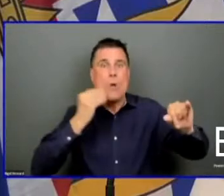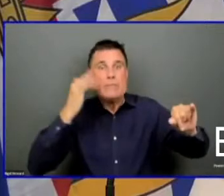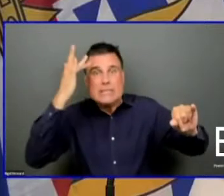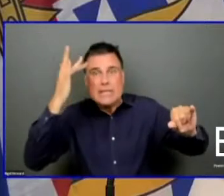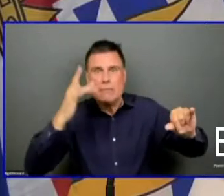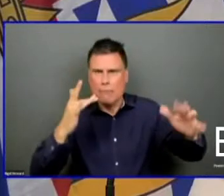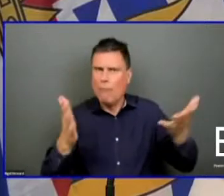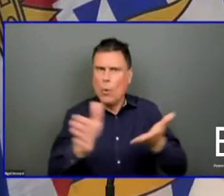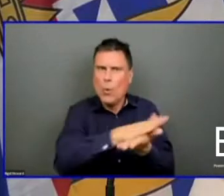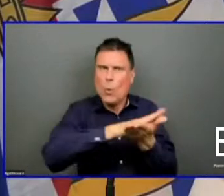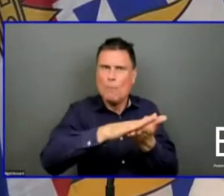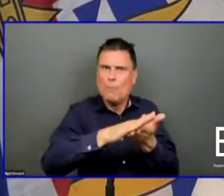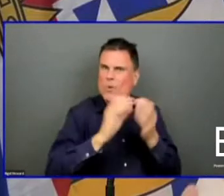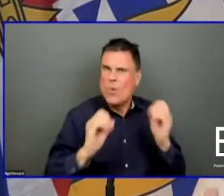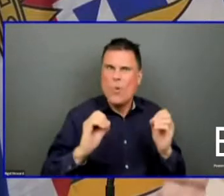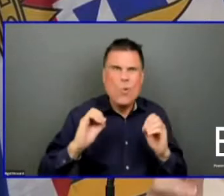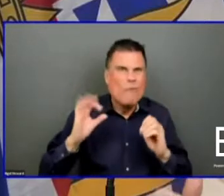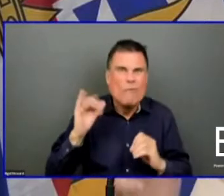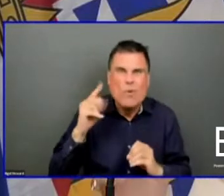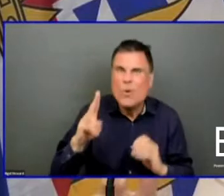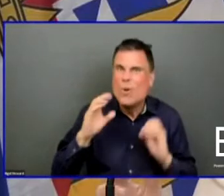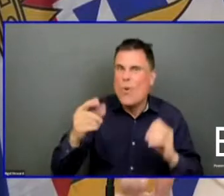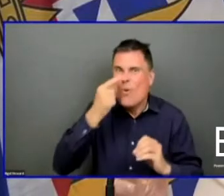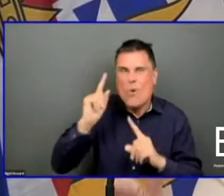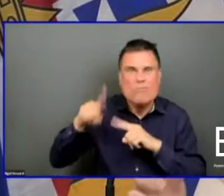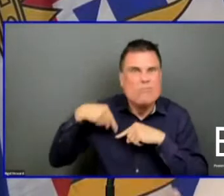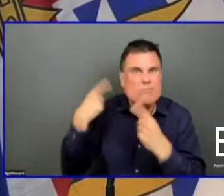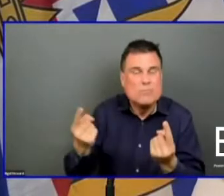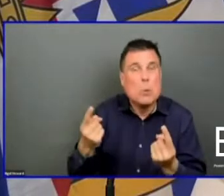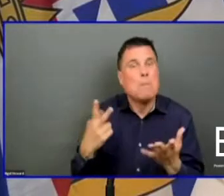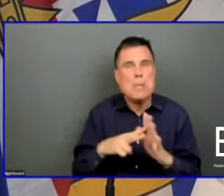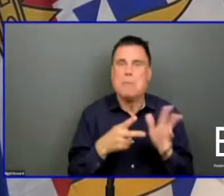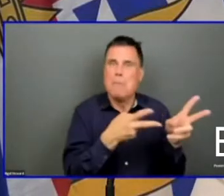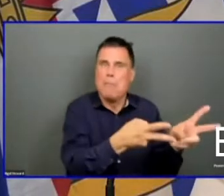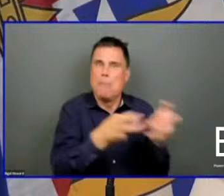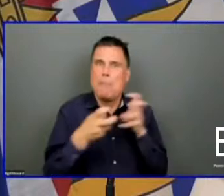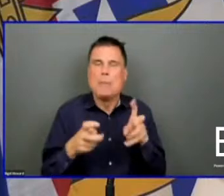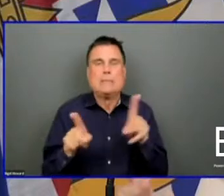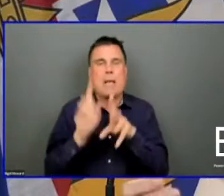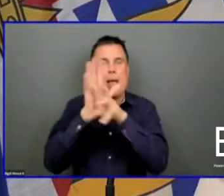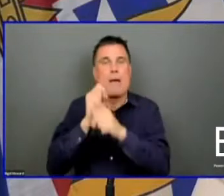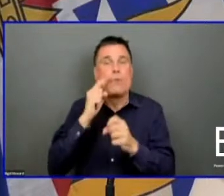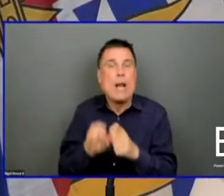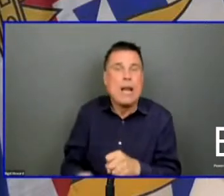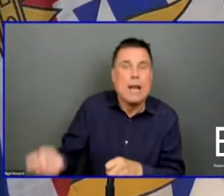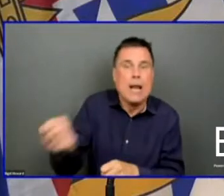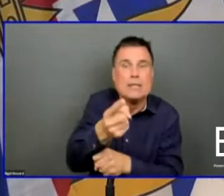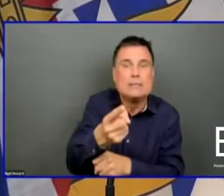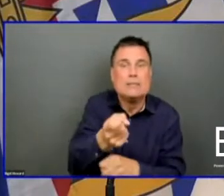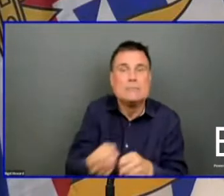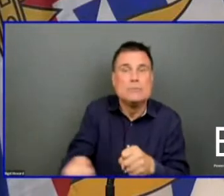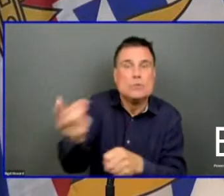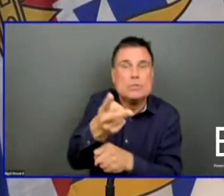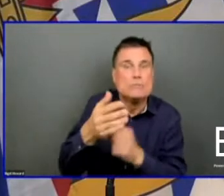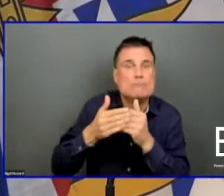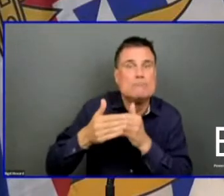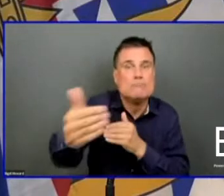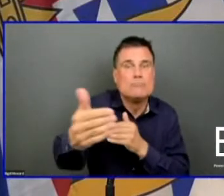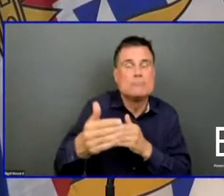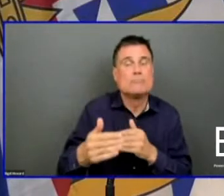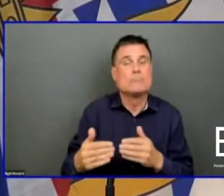这些传播还有呢我们的学校我们要加强他们的 children and staff